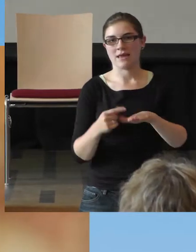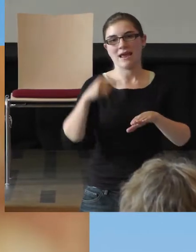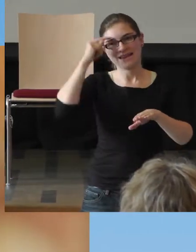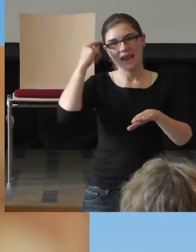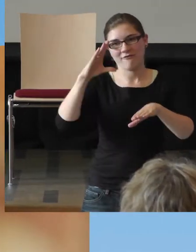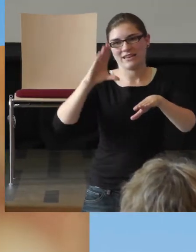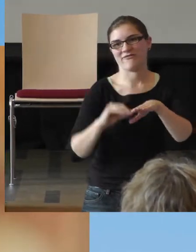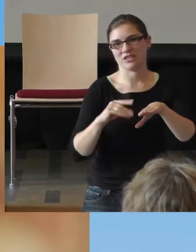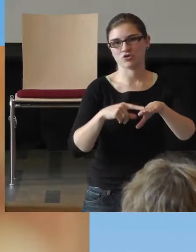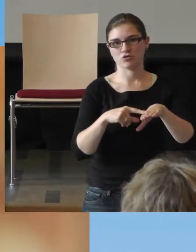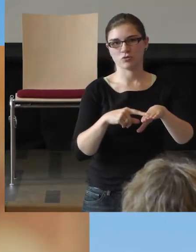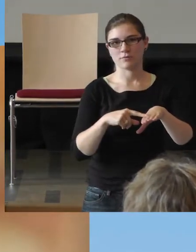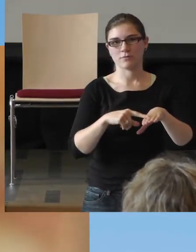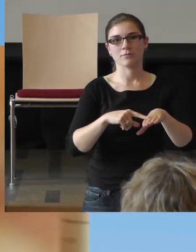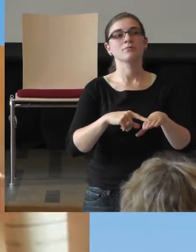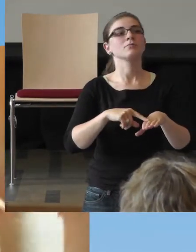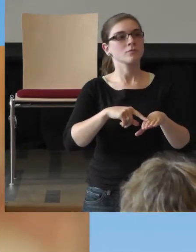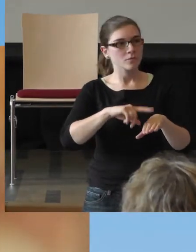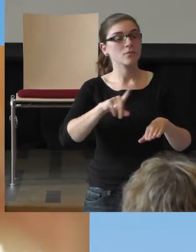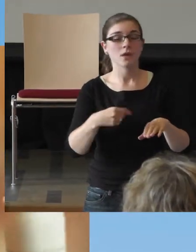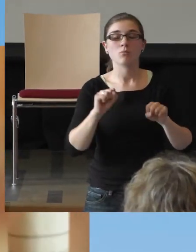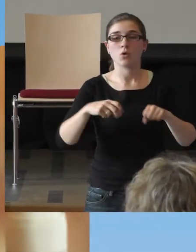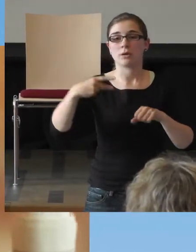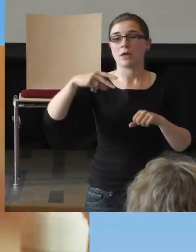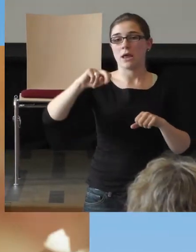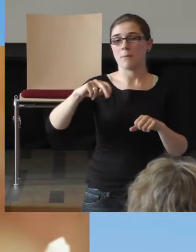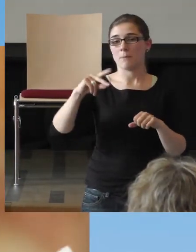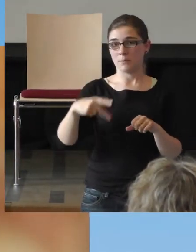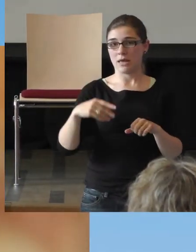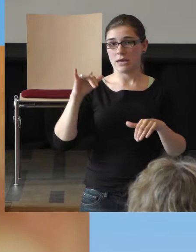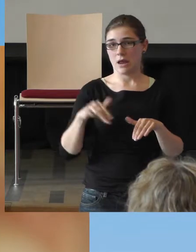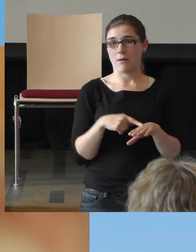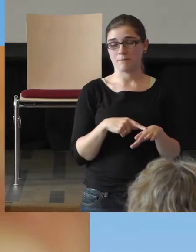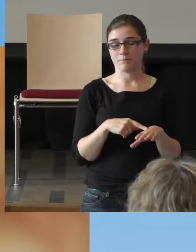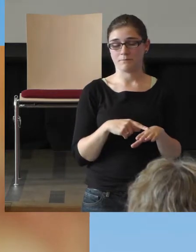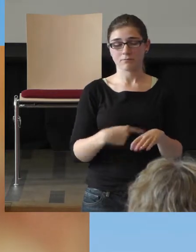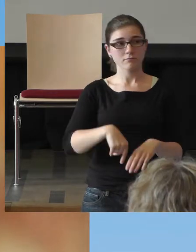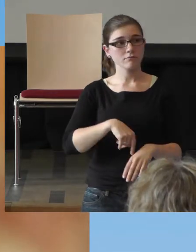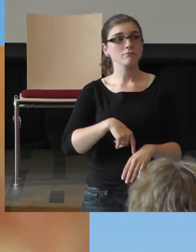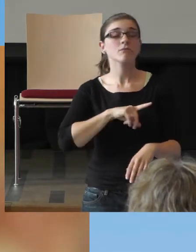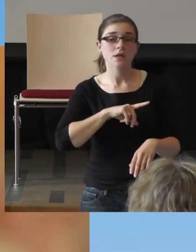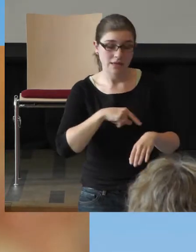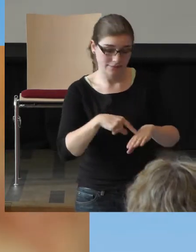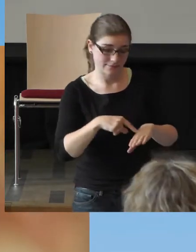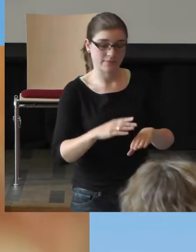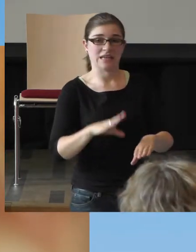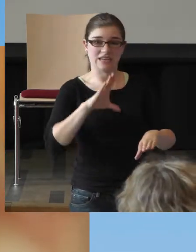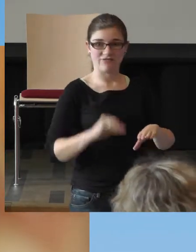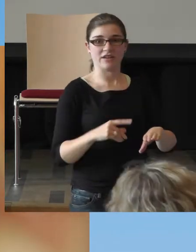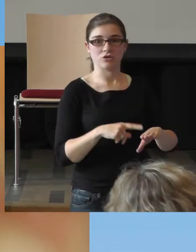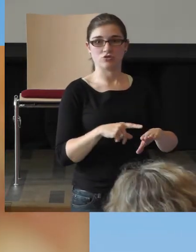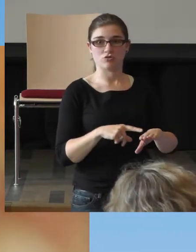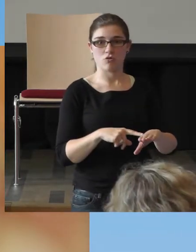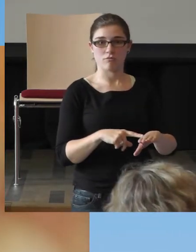entstehen kann und genau dieses Problem habe ich. Ich habe nämlich diese Quetschung beim Wandern 18 bis 23 Kilometern